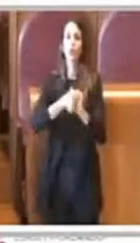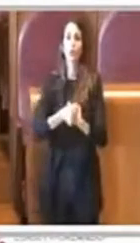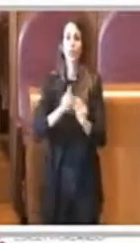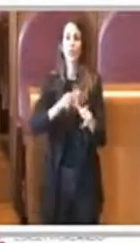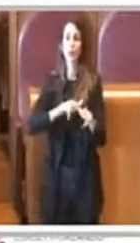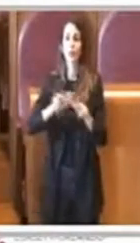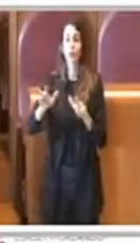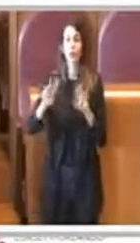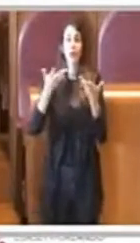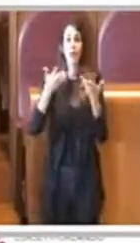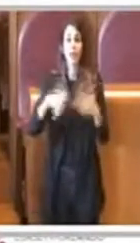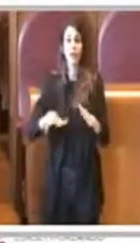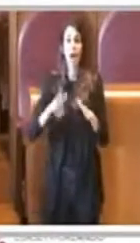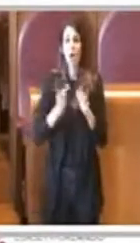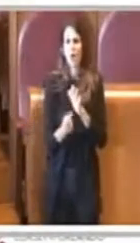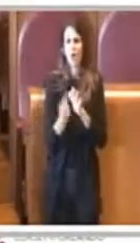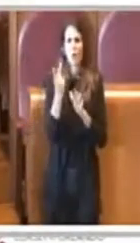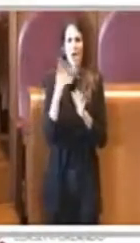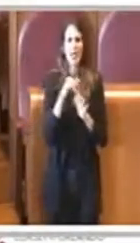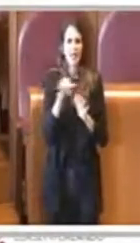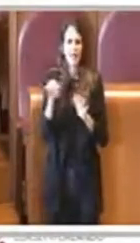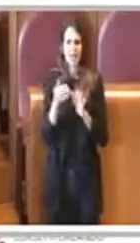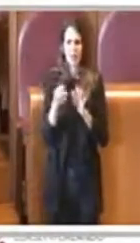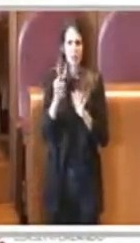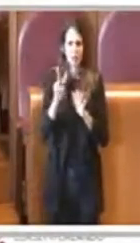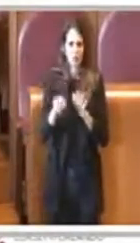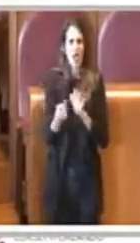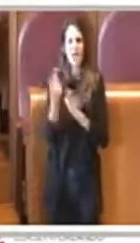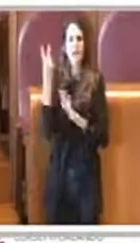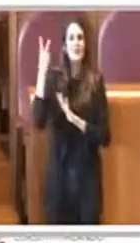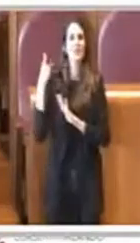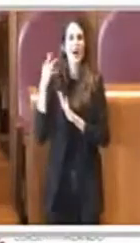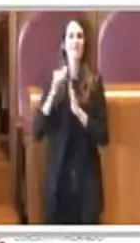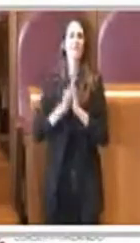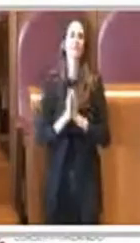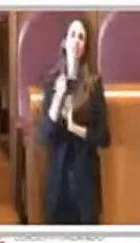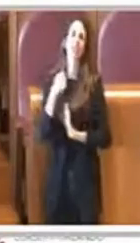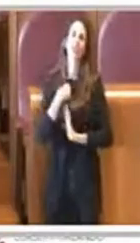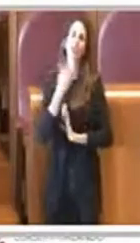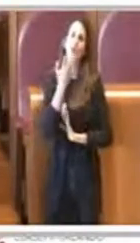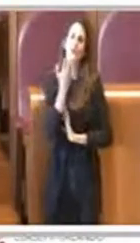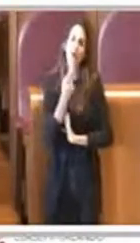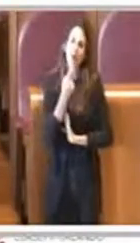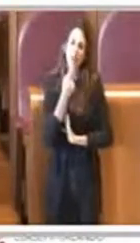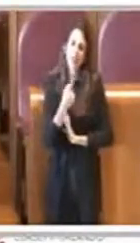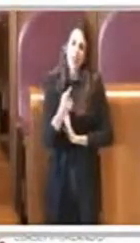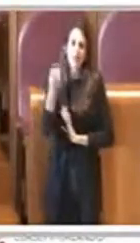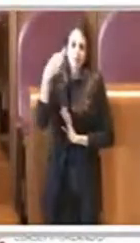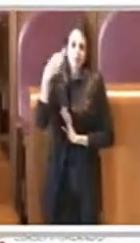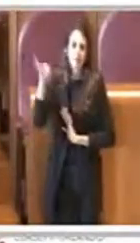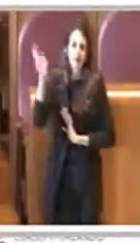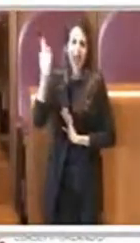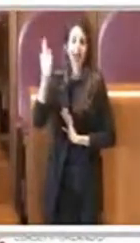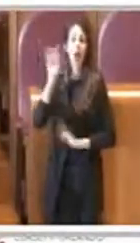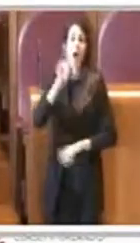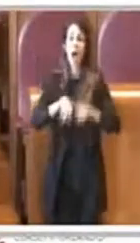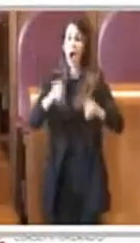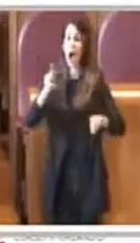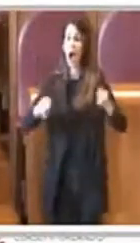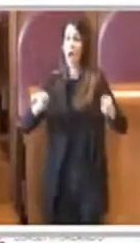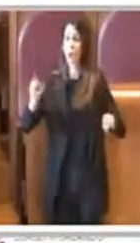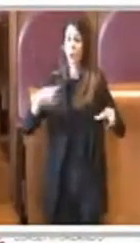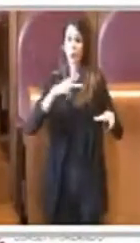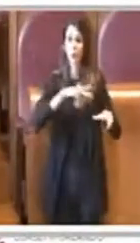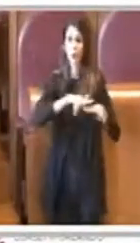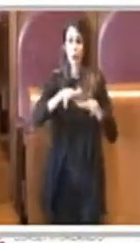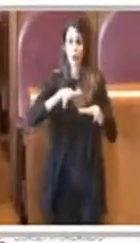entrato in vigore 2 anni e mezzo fa. E ci tengo a precisare che alcuni municipi che lo hanno già applicato avevano già previsto all'interno